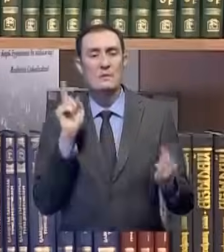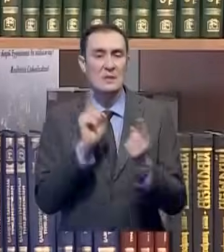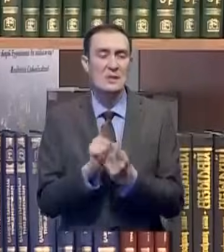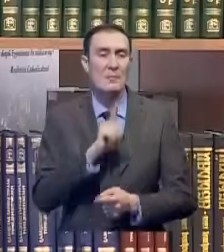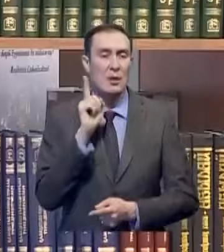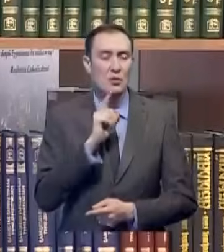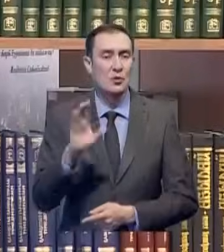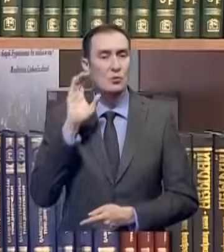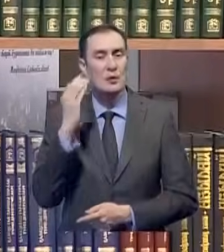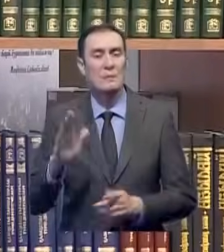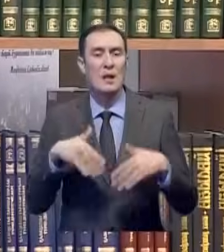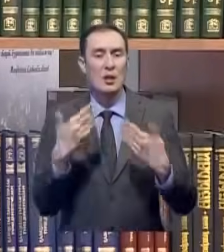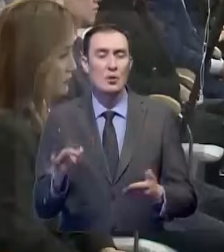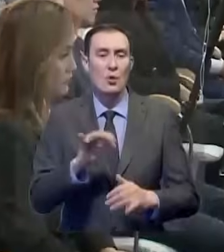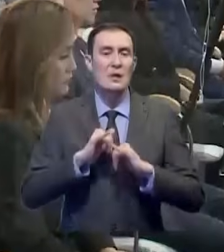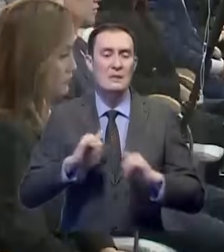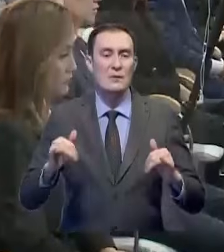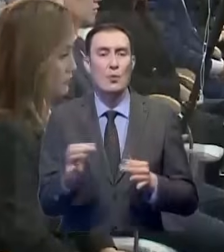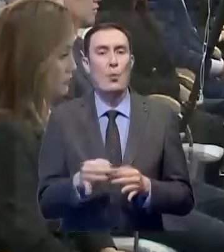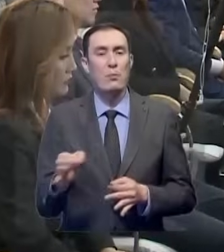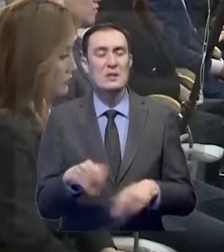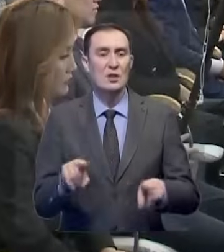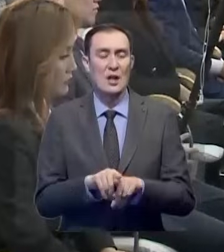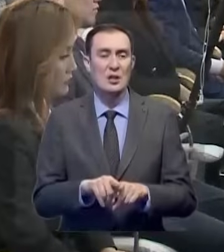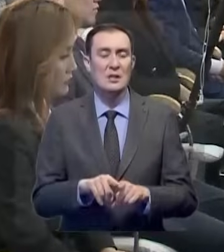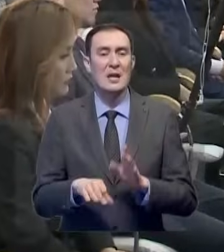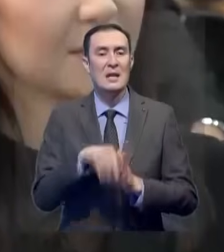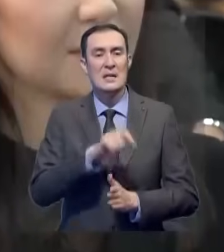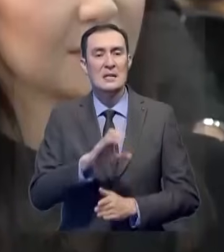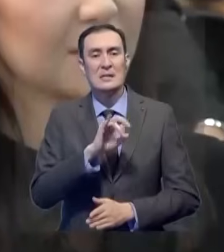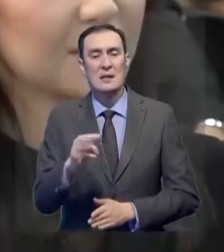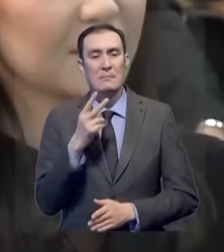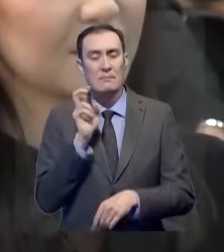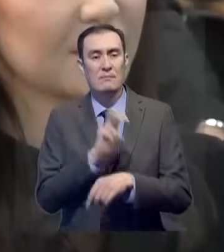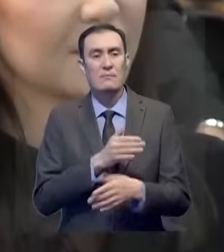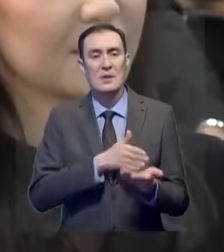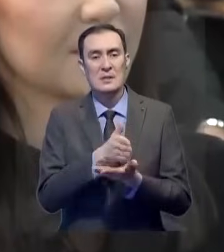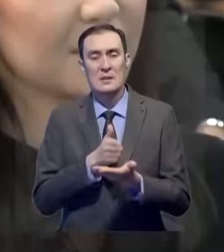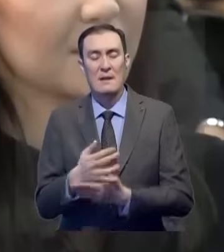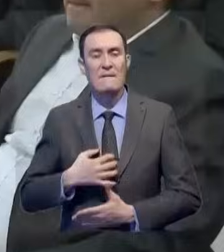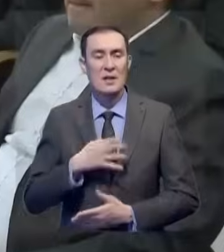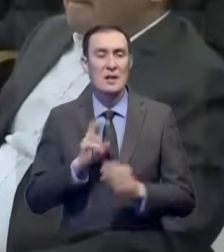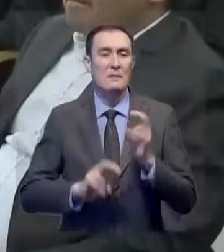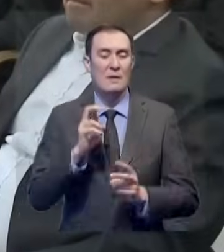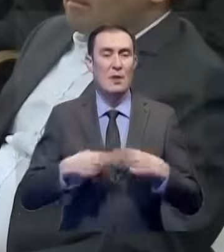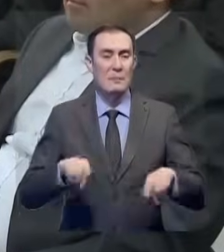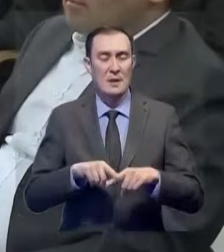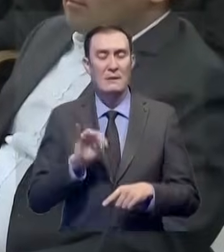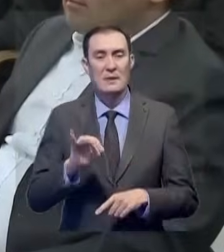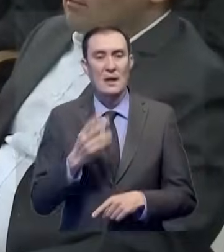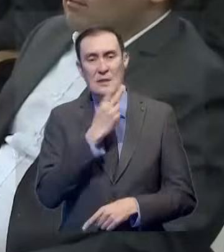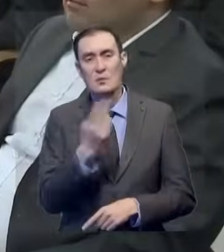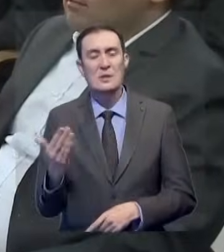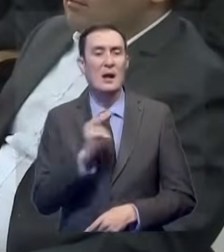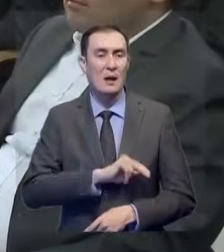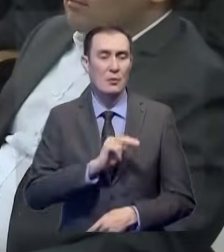молодежью и заслушали их предложения по развитию области. Также сенаторы посетили несколько экономически важных объектов областного центра и ознакомились с